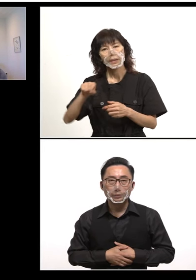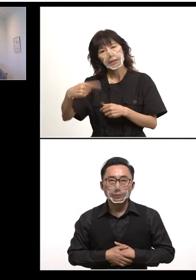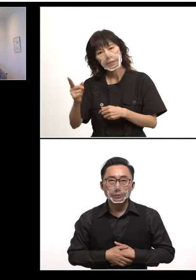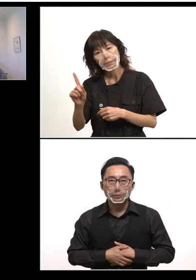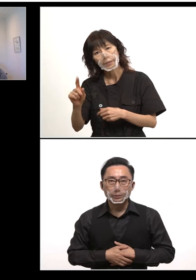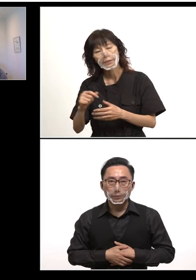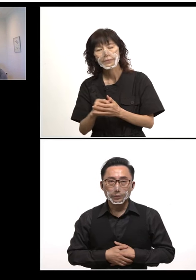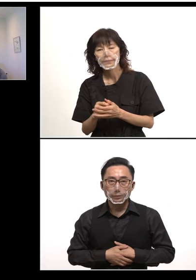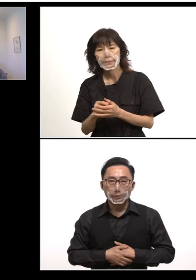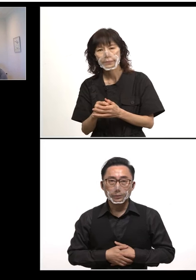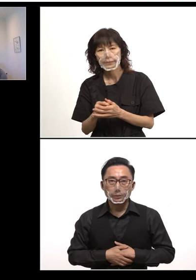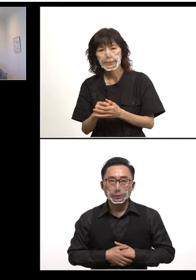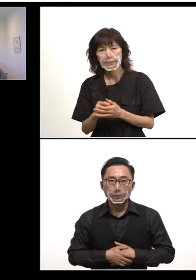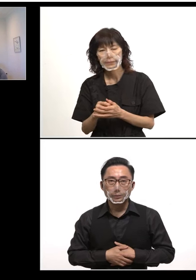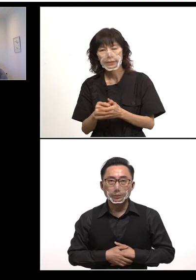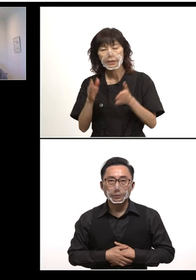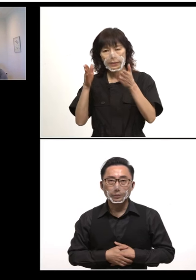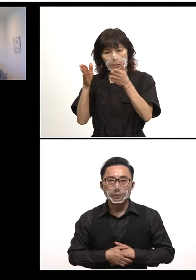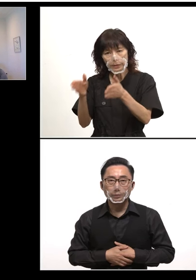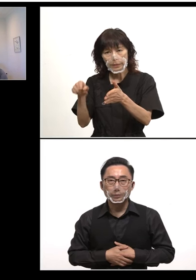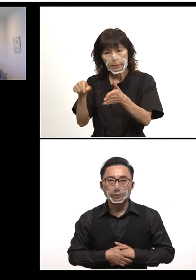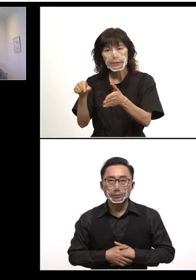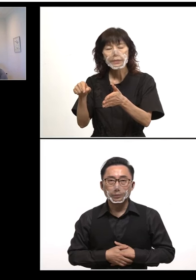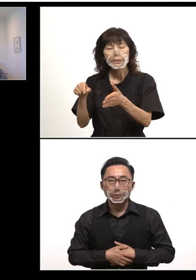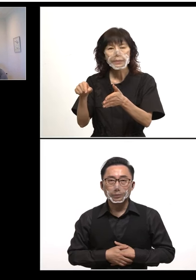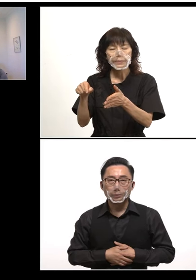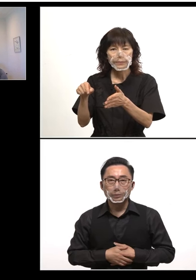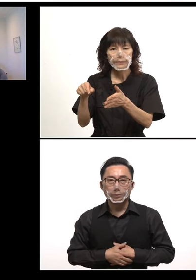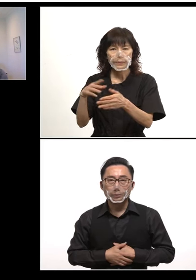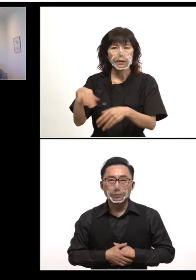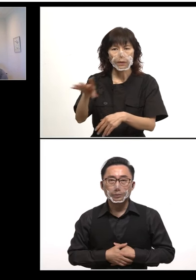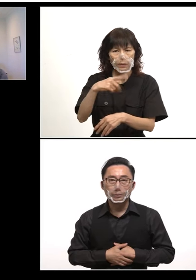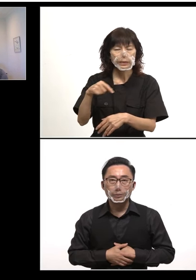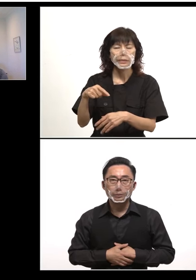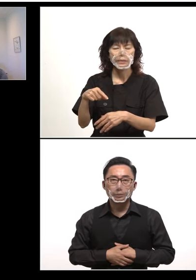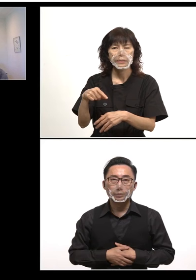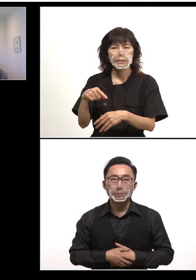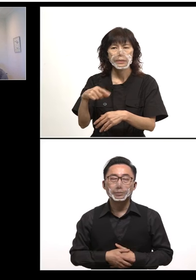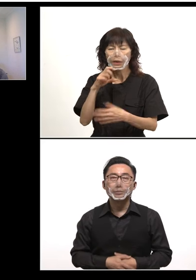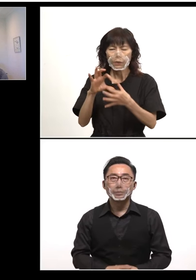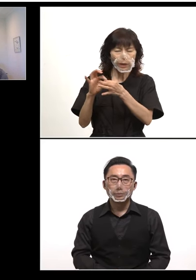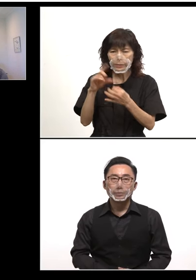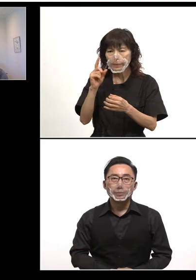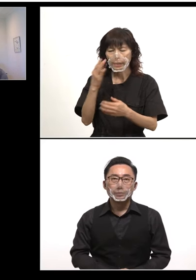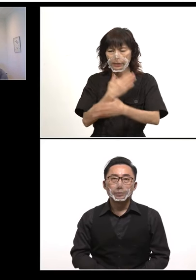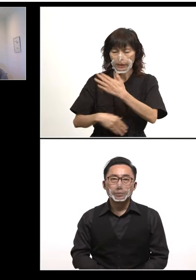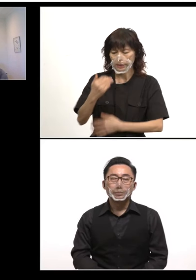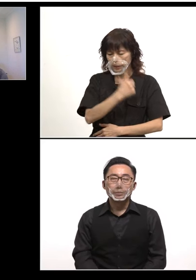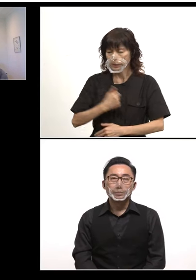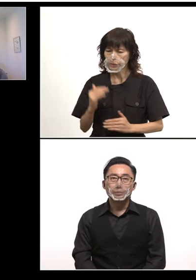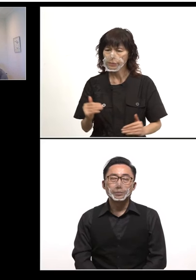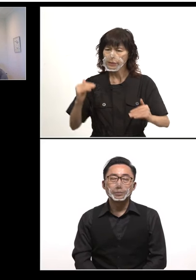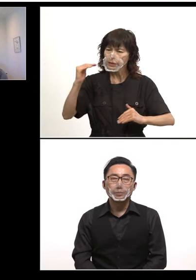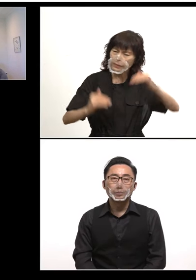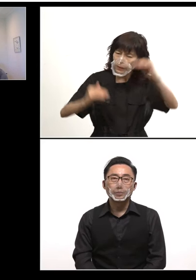就係翻去都係去翻我哋點樣去睇我哋大家嘅所謂嗰個差異啊。我想提翻